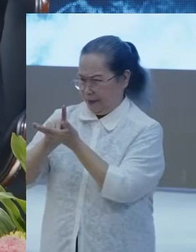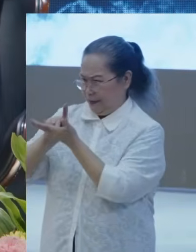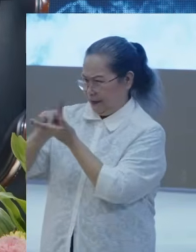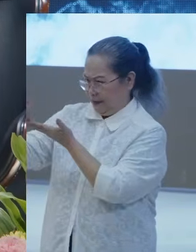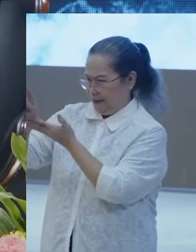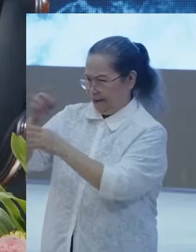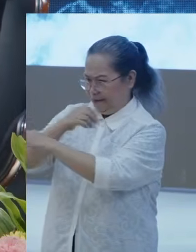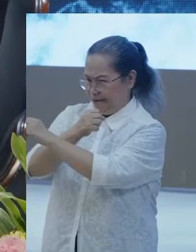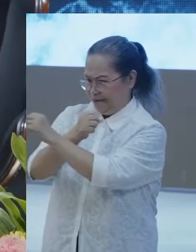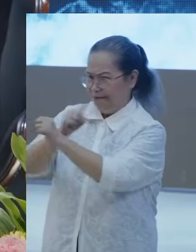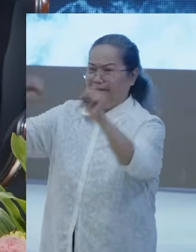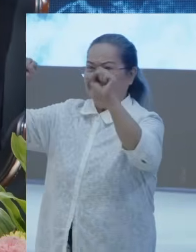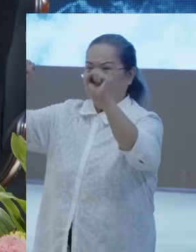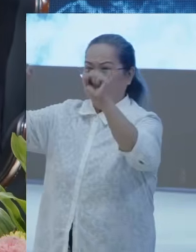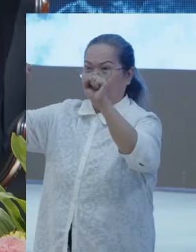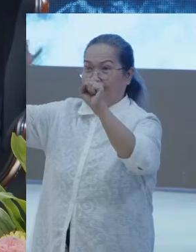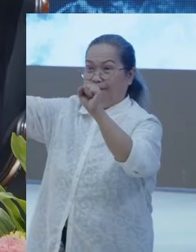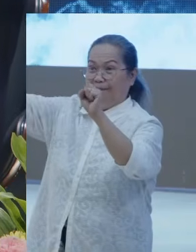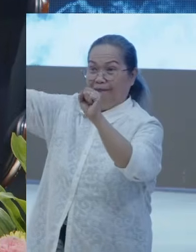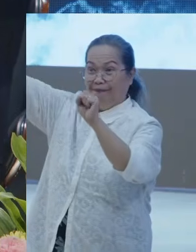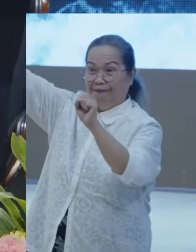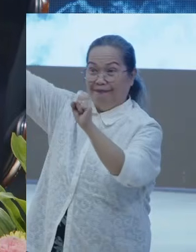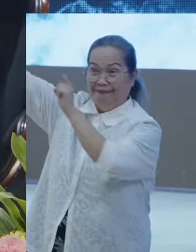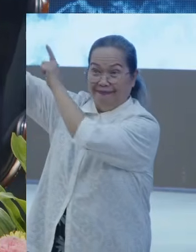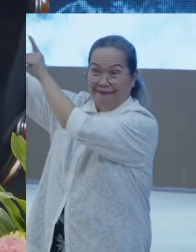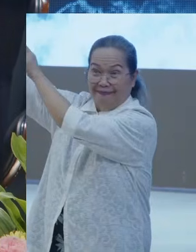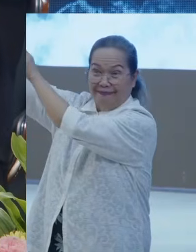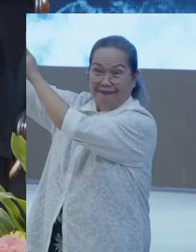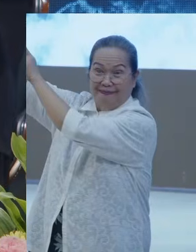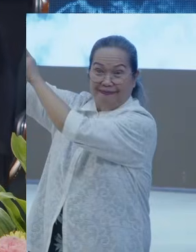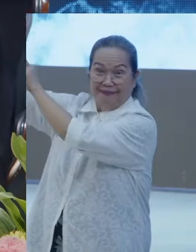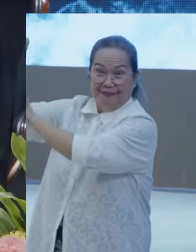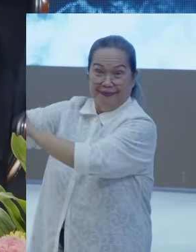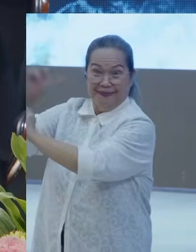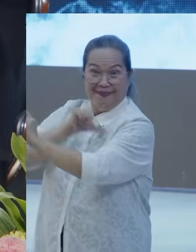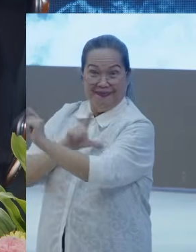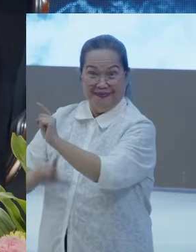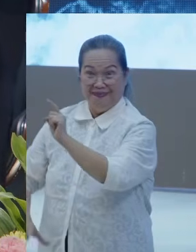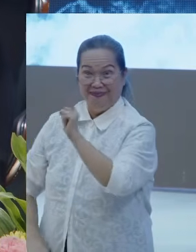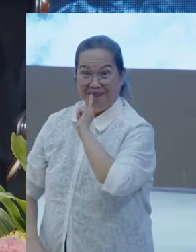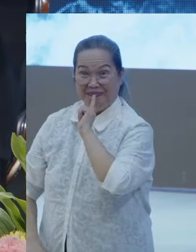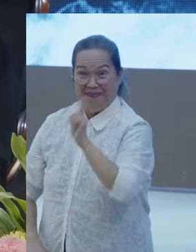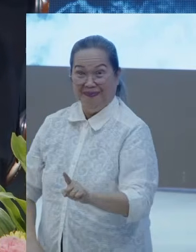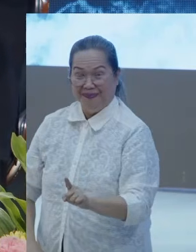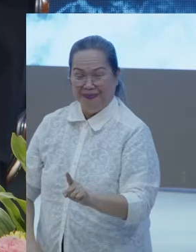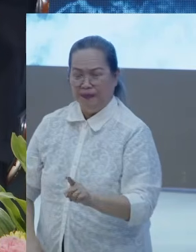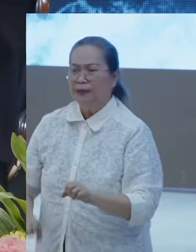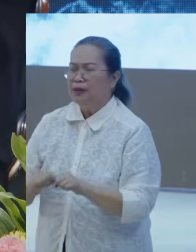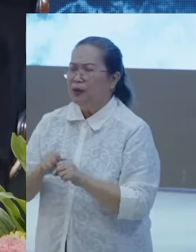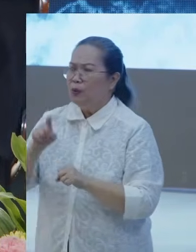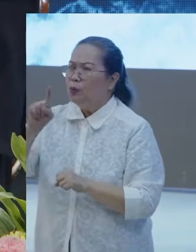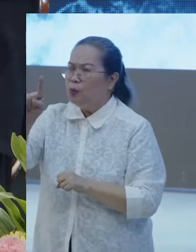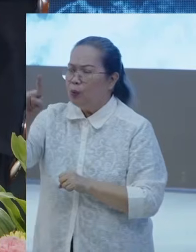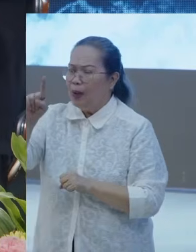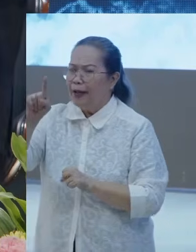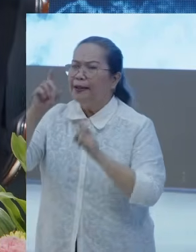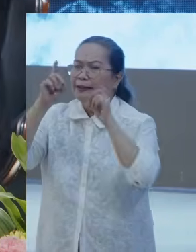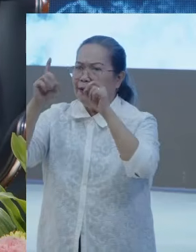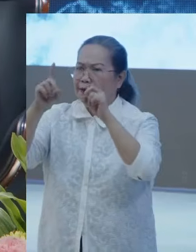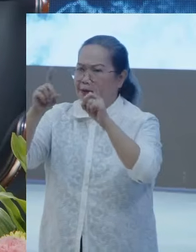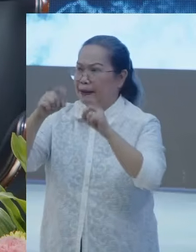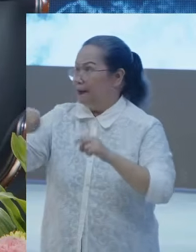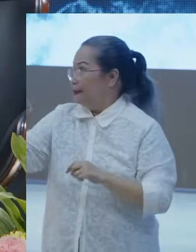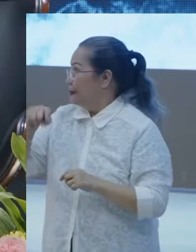Salvation belongs to the Lord. Yung po ay isang dakilang doktrina ng